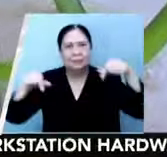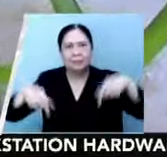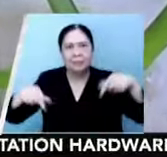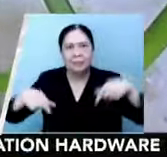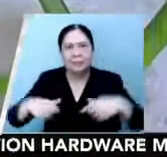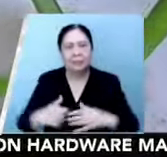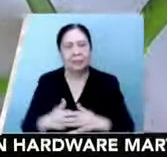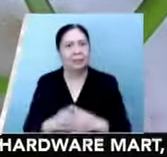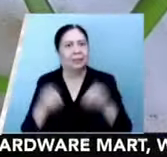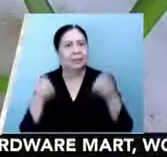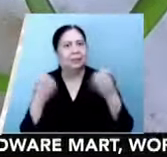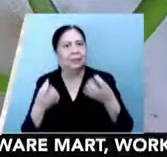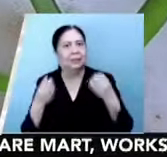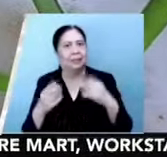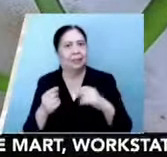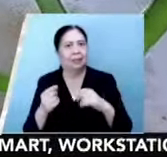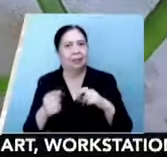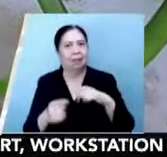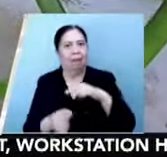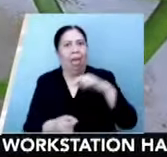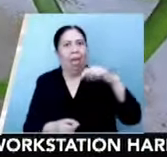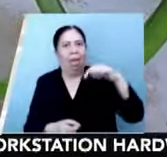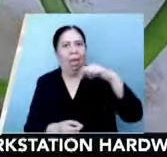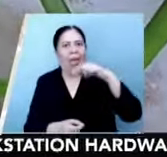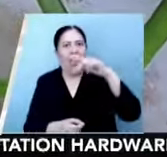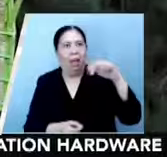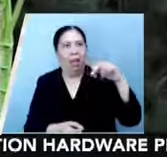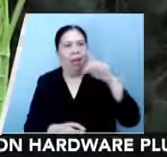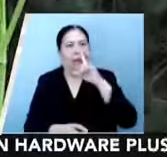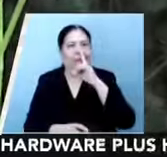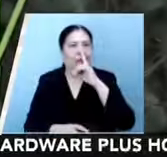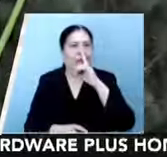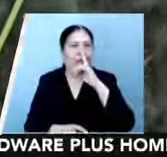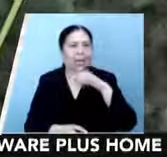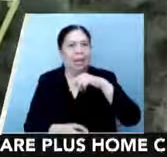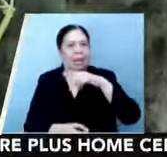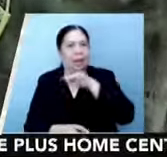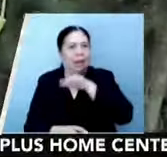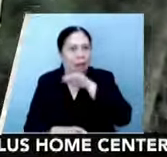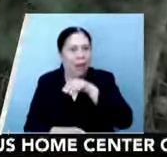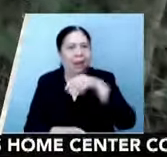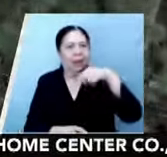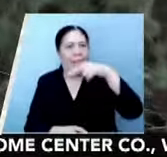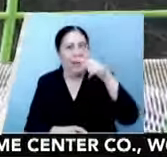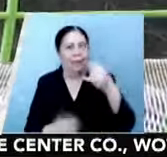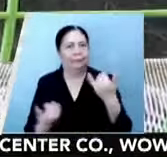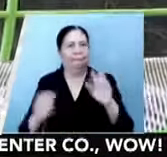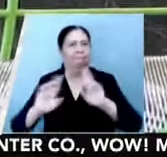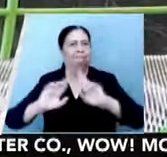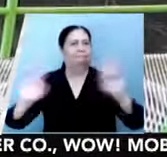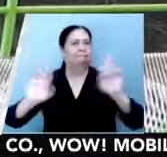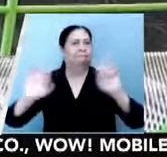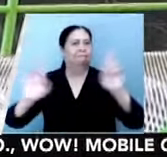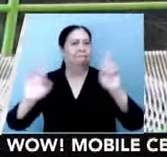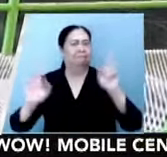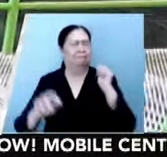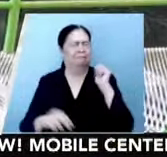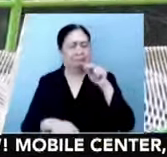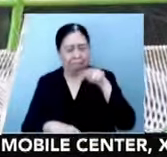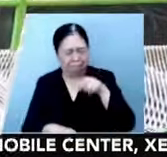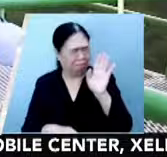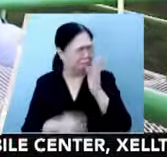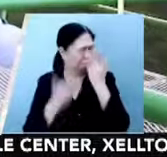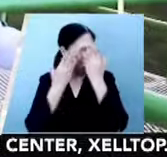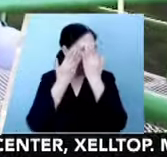napakarami naman pong steps dito. Di ba tayo tumatalon? Pagod na ako. This is the moment of truth. Kaya ako tumingin sa baba. Kasi